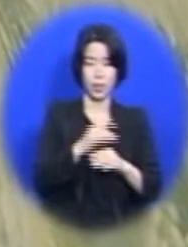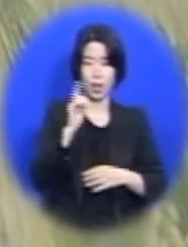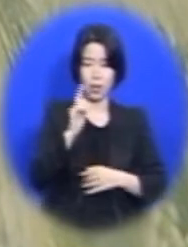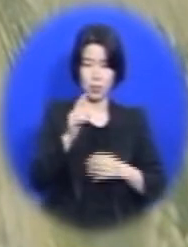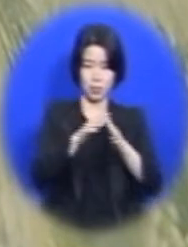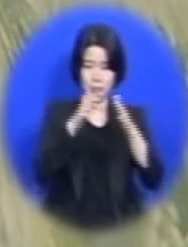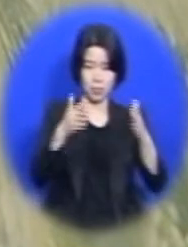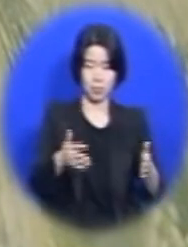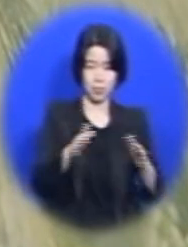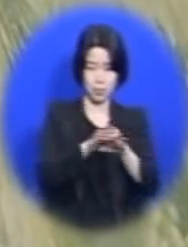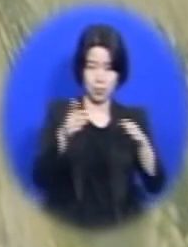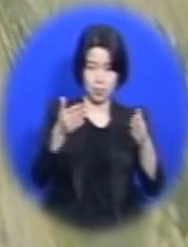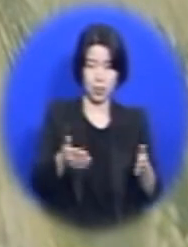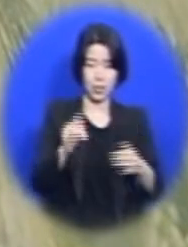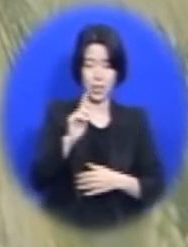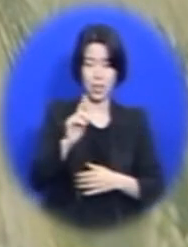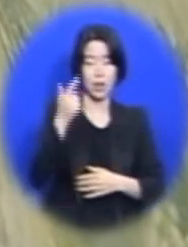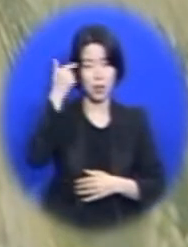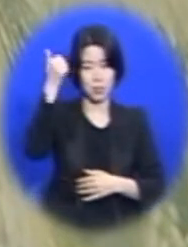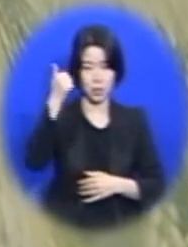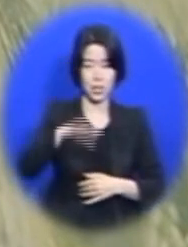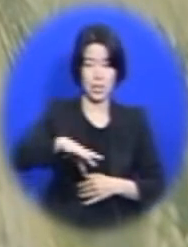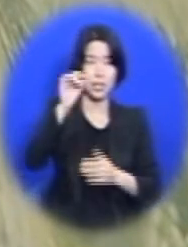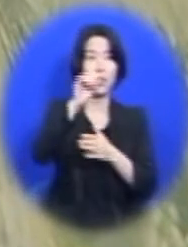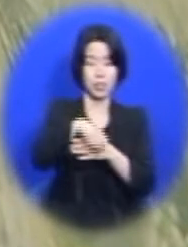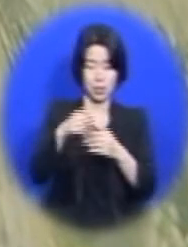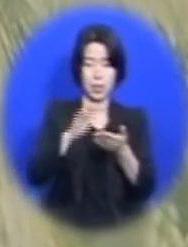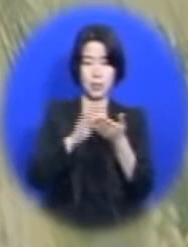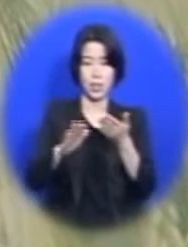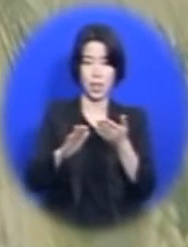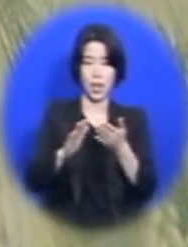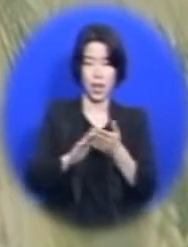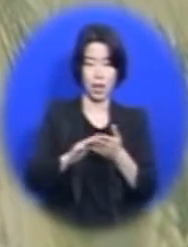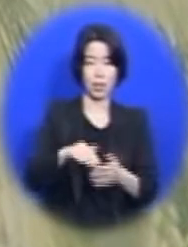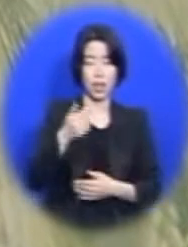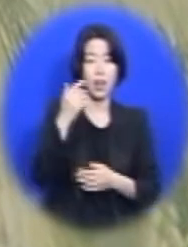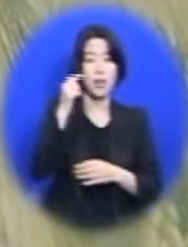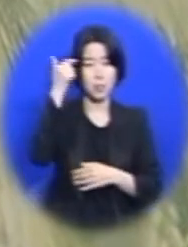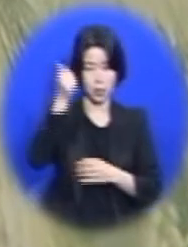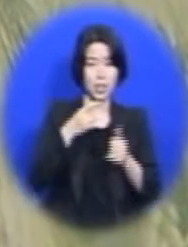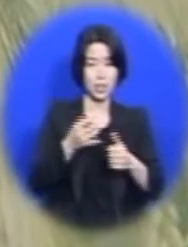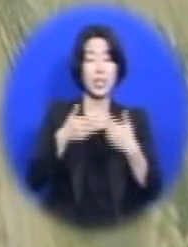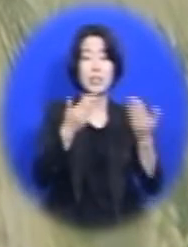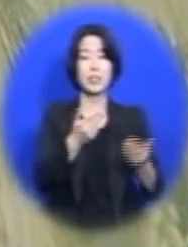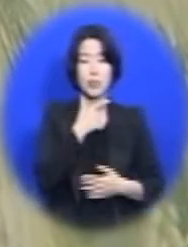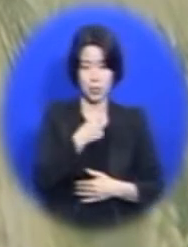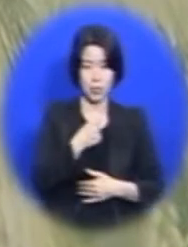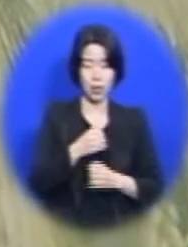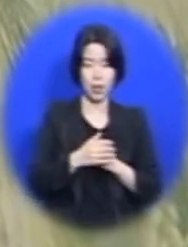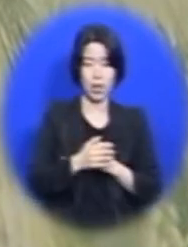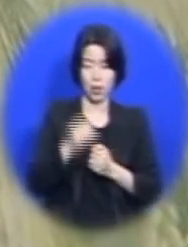하나를 누가 목사님, 이거 첫 열매예요. 강사님께 드리고 싶어요. 이러면서 주더라고.